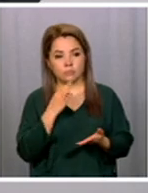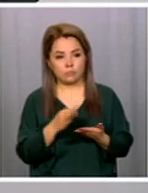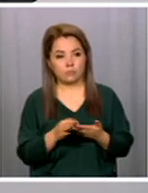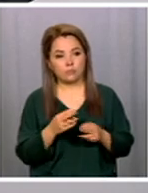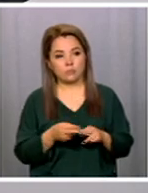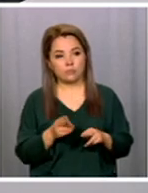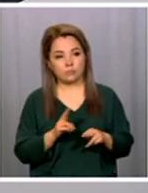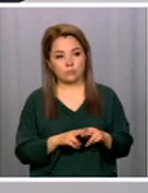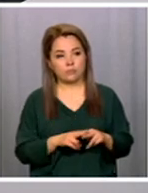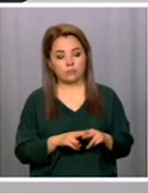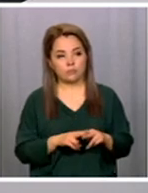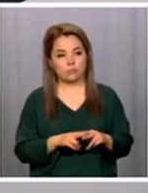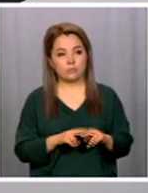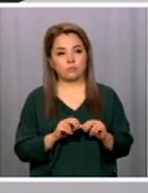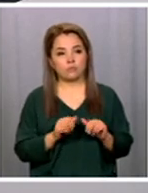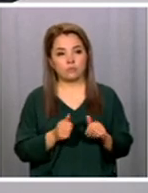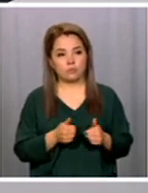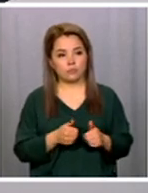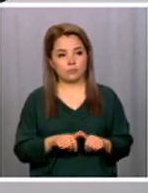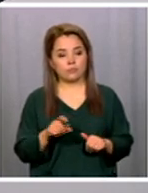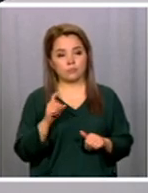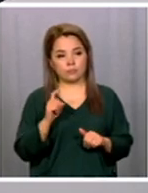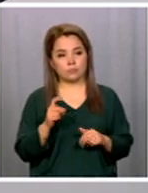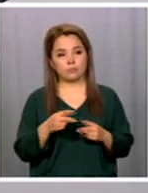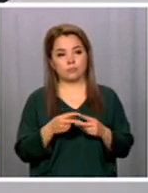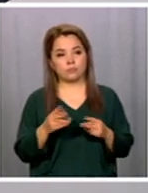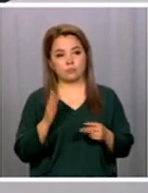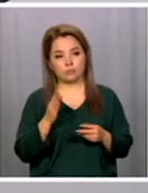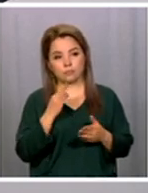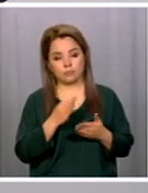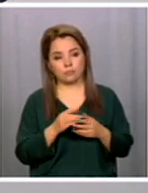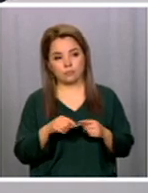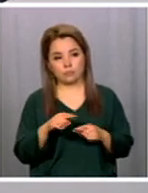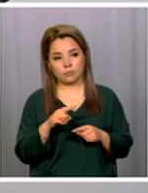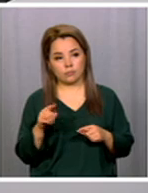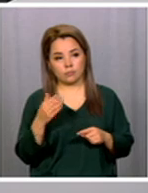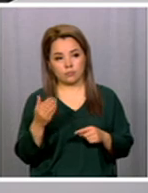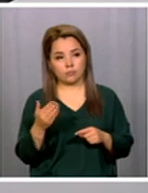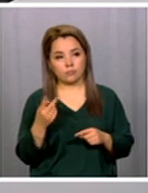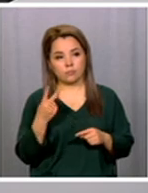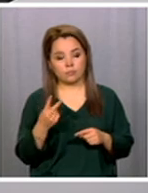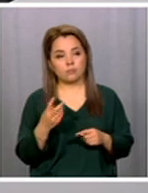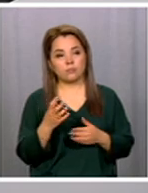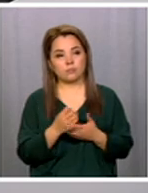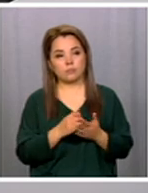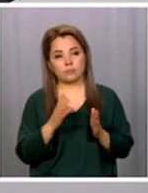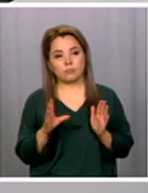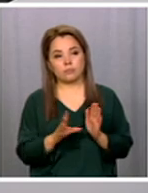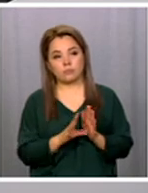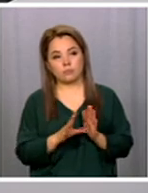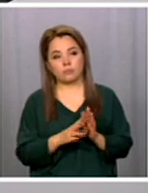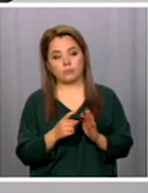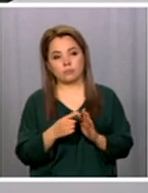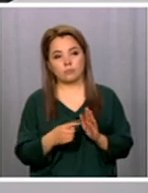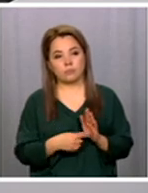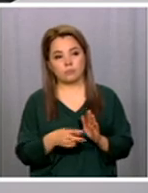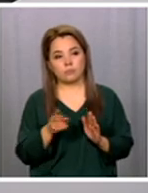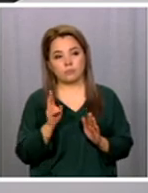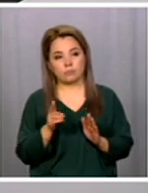онда формула x тең болады түбір астында 2 потенциалдық энергия бөлінген